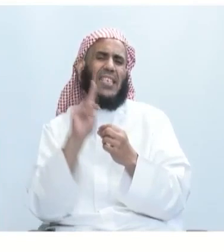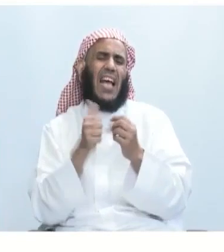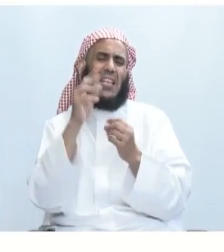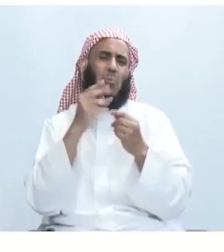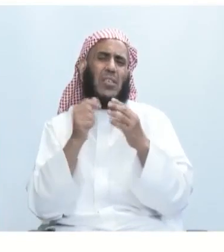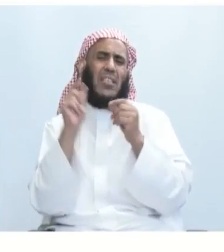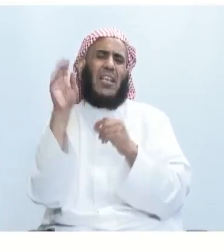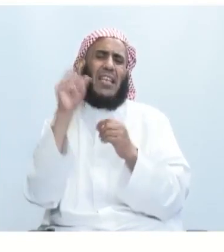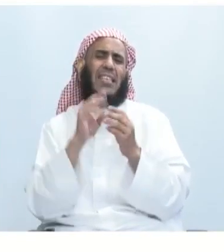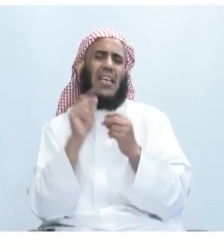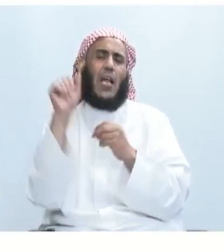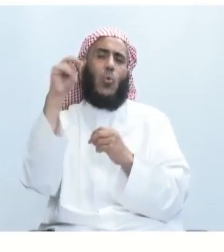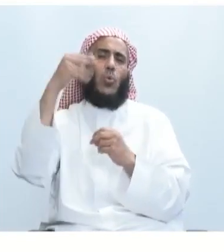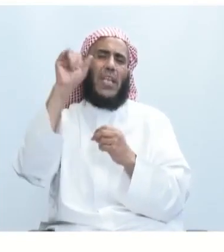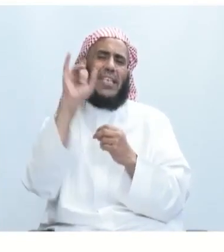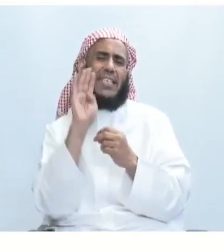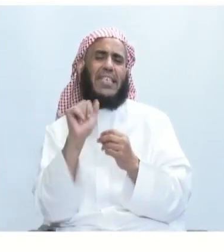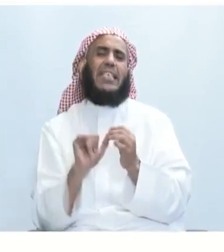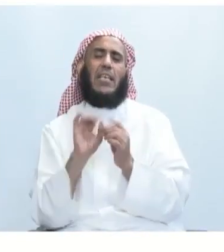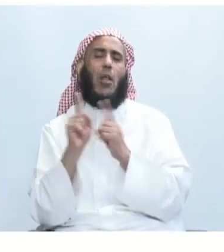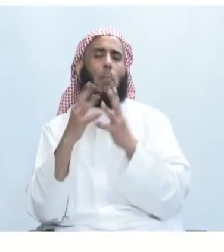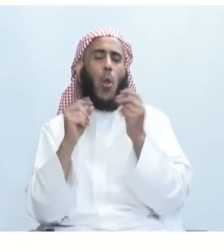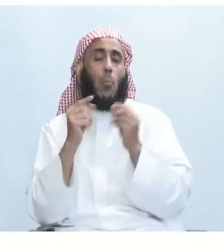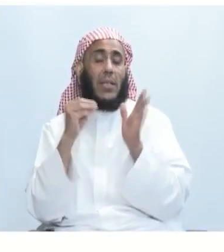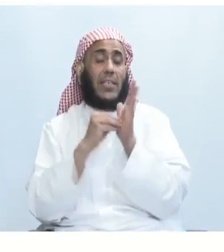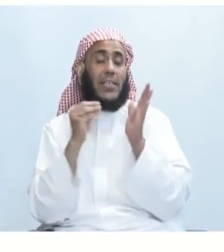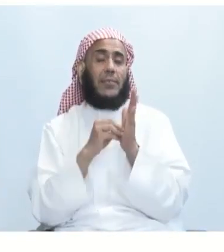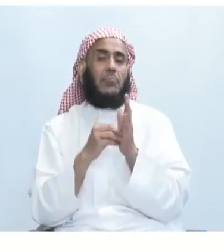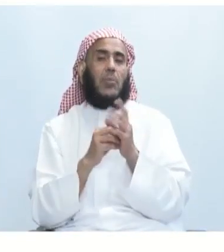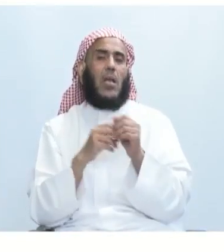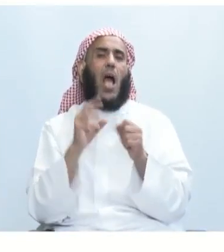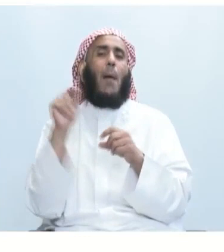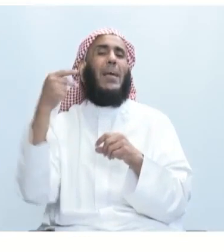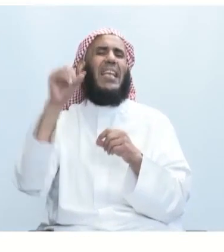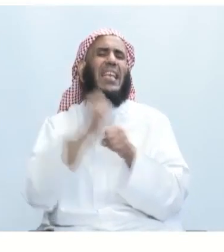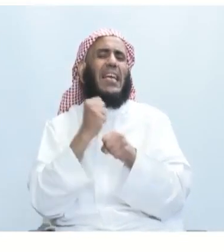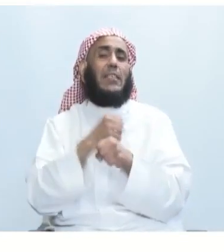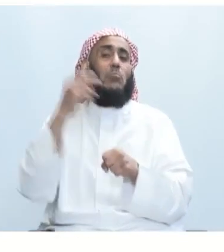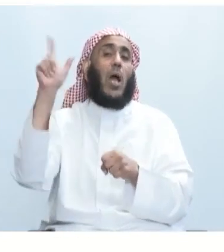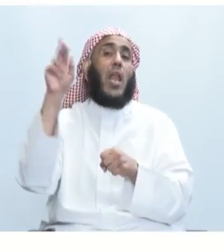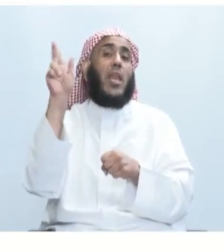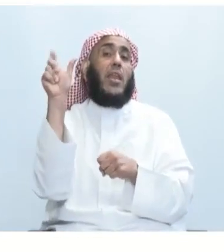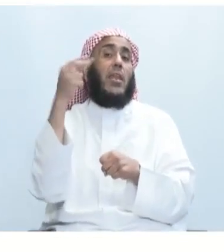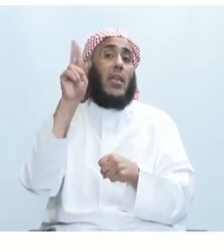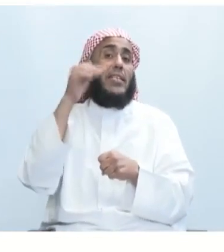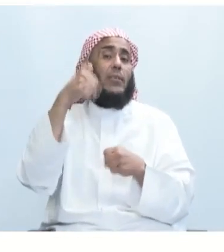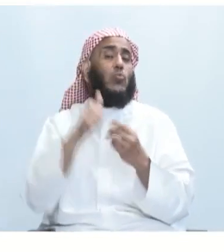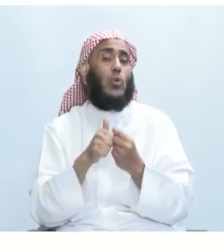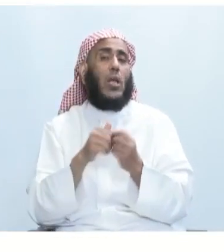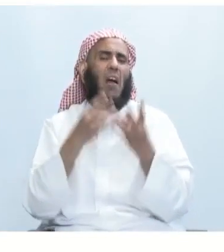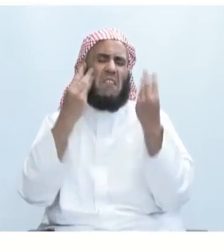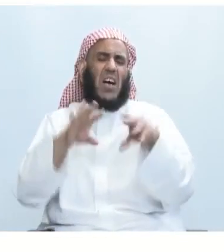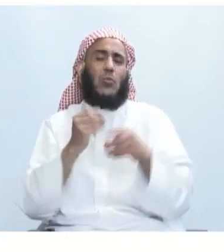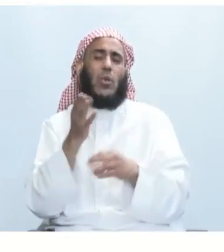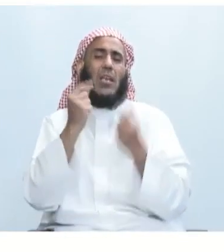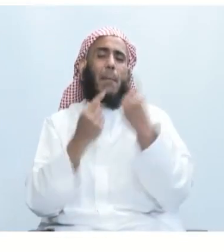النتح ديسي طيب هنا معلومات النص عمليه النتح معلومات النص عمليه النتح فهي فقد النبات